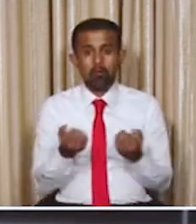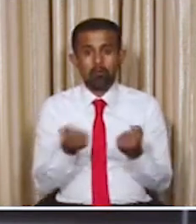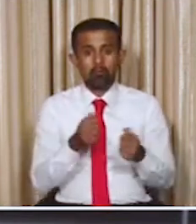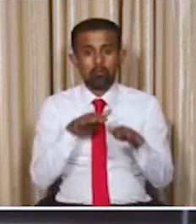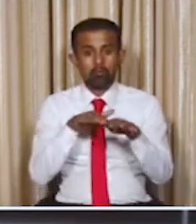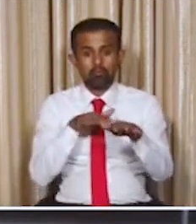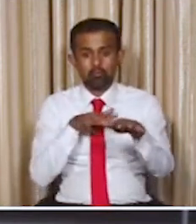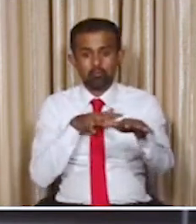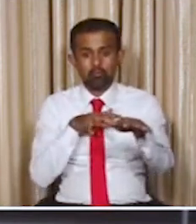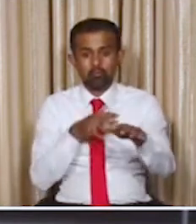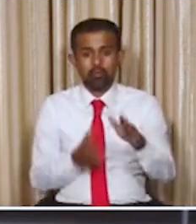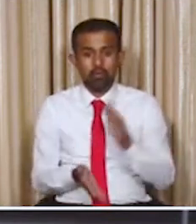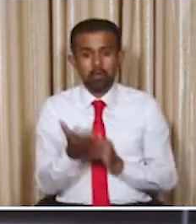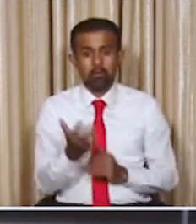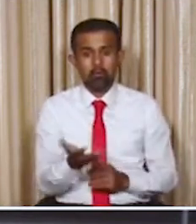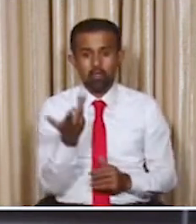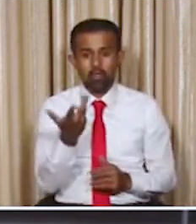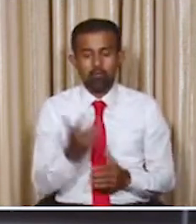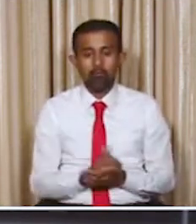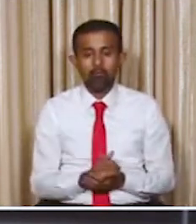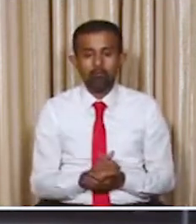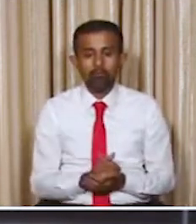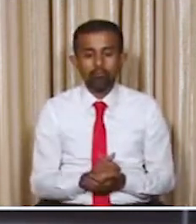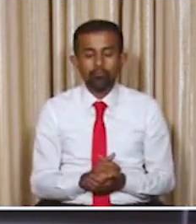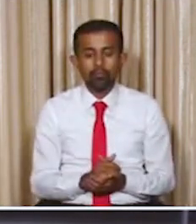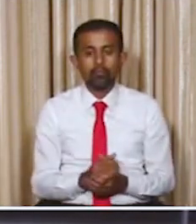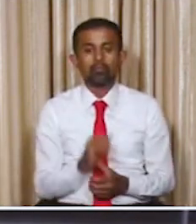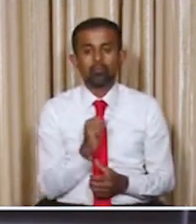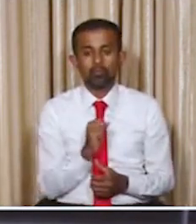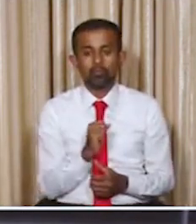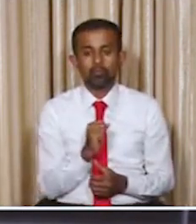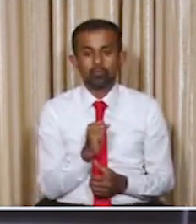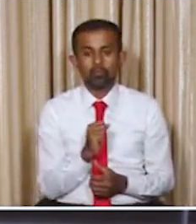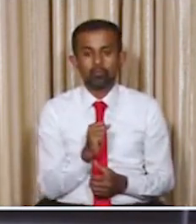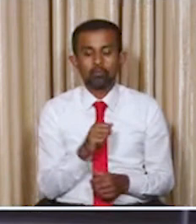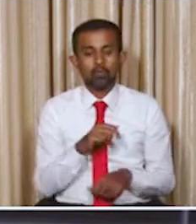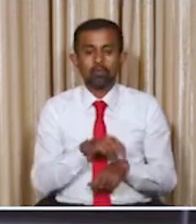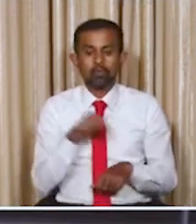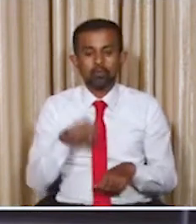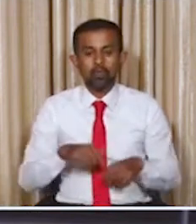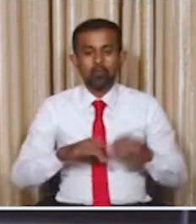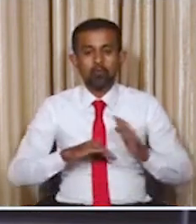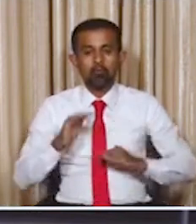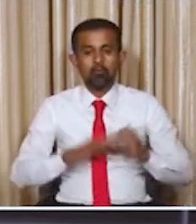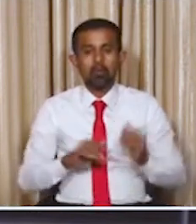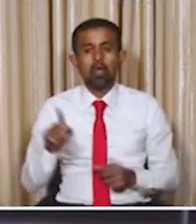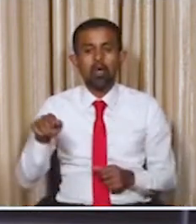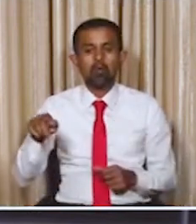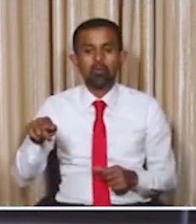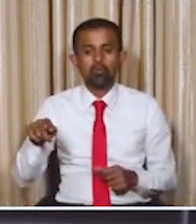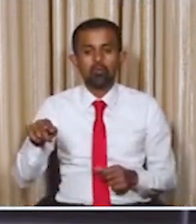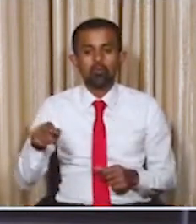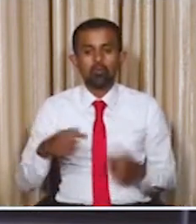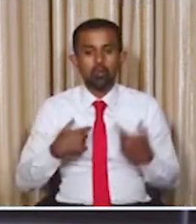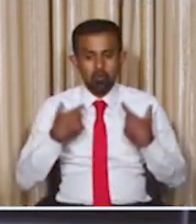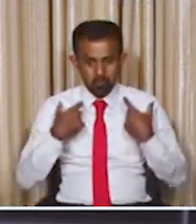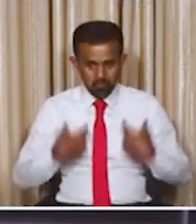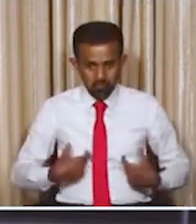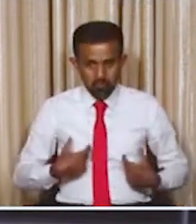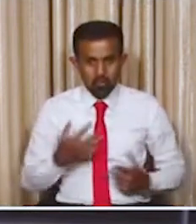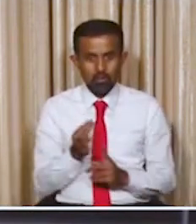ට්‍රැෆික්. යන්න බෑ ඒ පාරවල් වල. එතකොට මොකද උනේ? දැන් අද ඒක පාවිච්චි කරන්නේ කවුද? මහින්ද